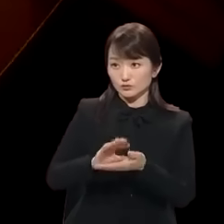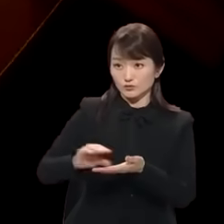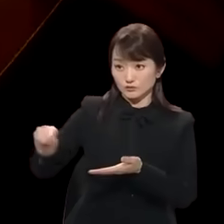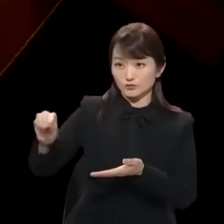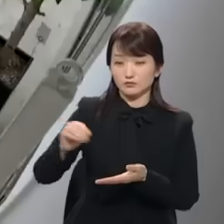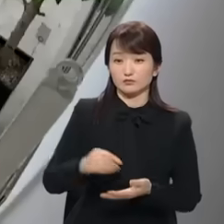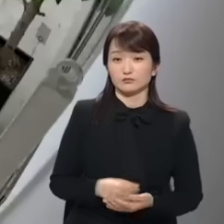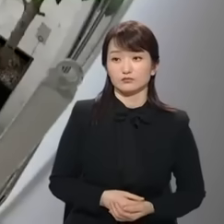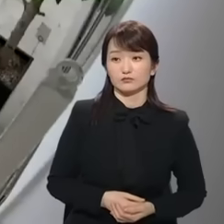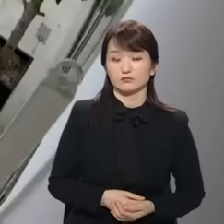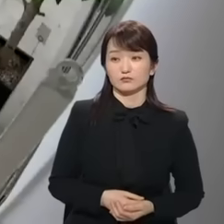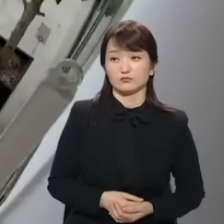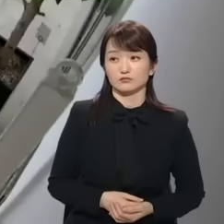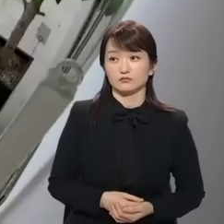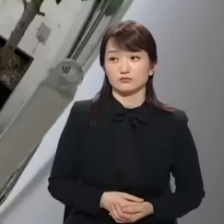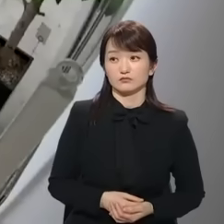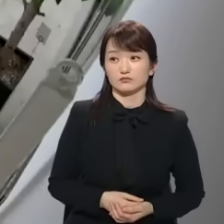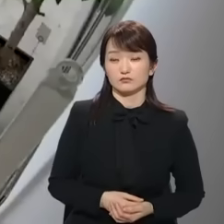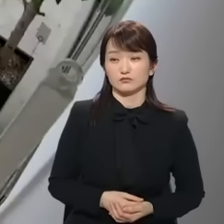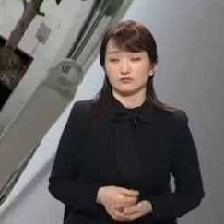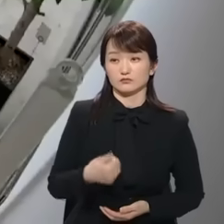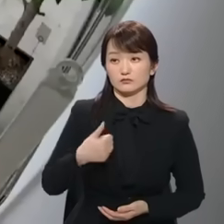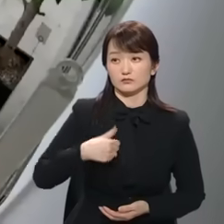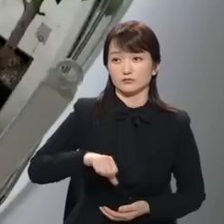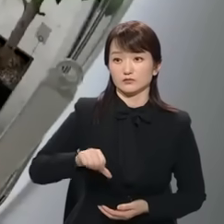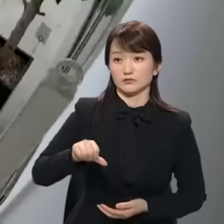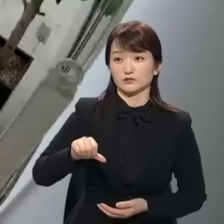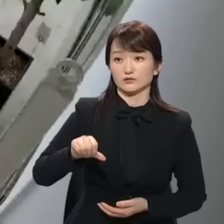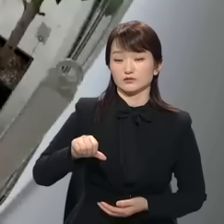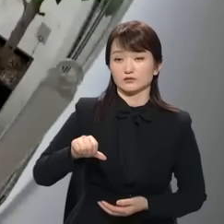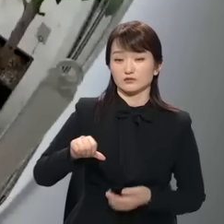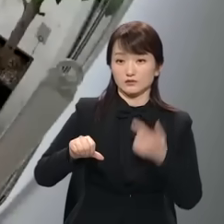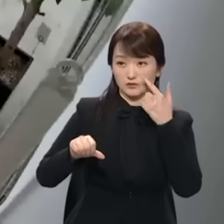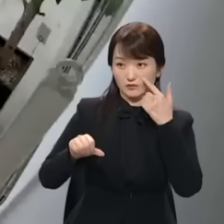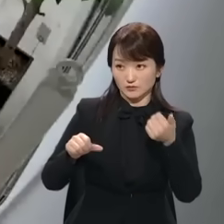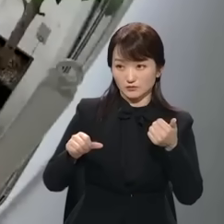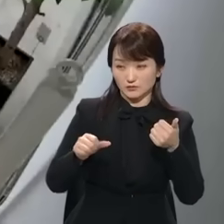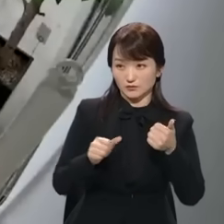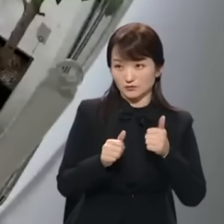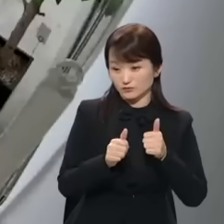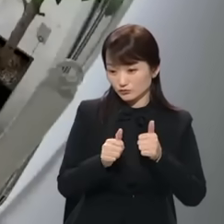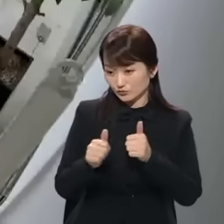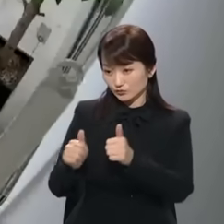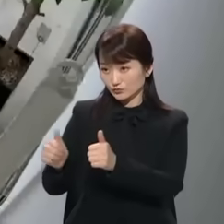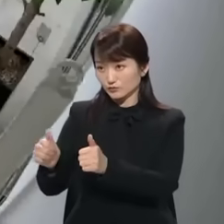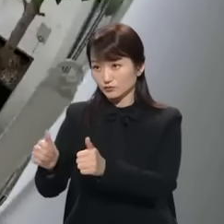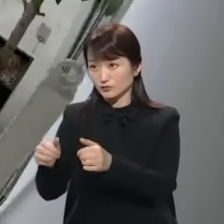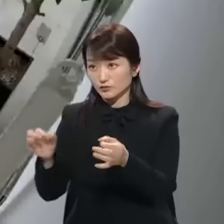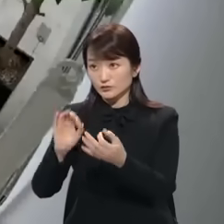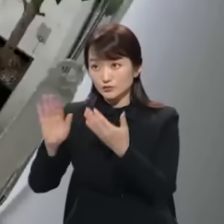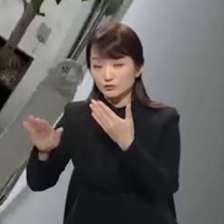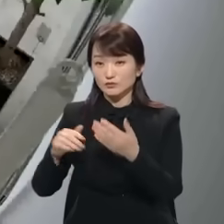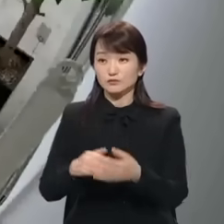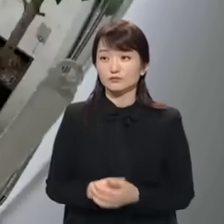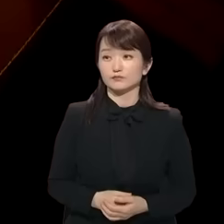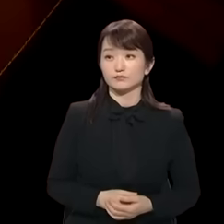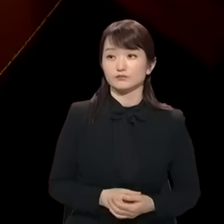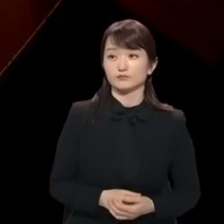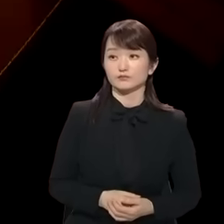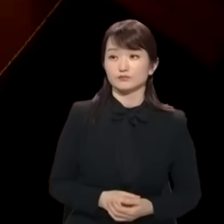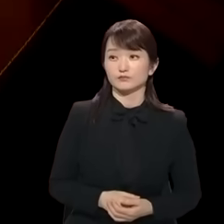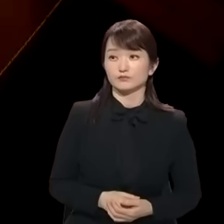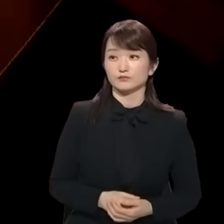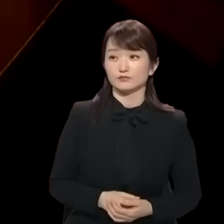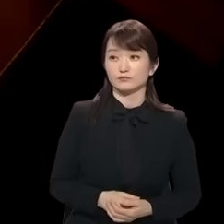자 그리고는 먼저 나온 아들과 함께 임한 총총 하지만 하지만 잠시 후에 잠시 후에